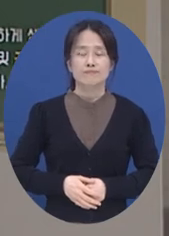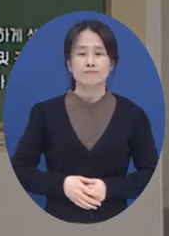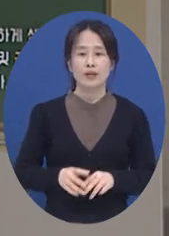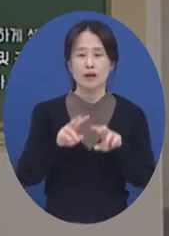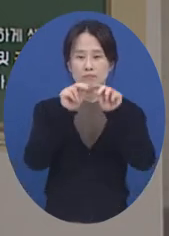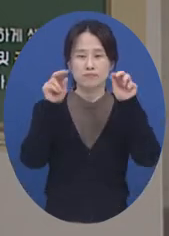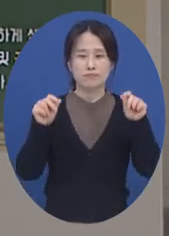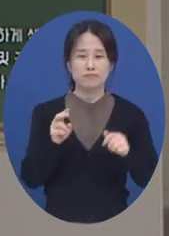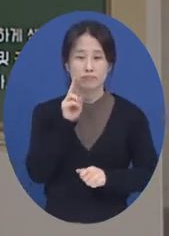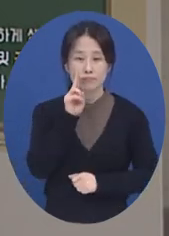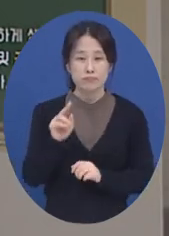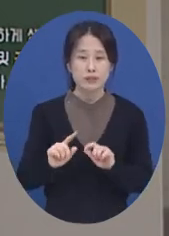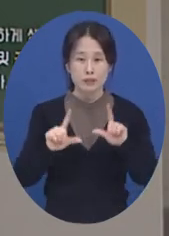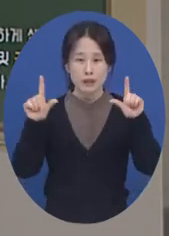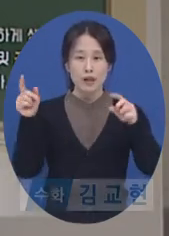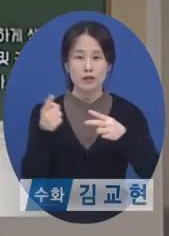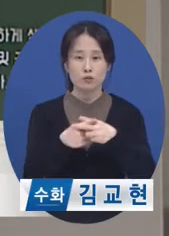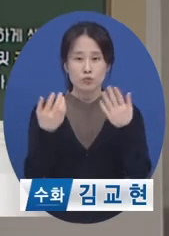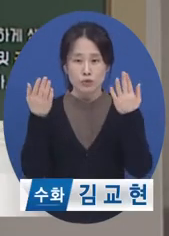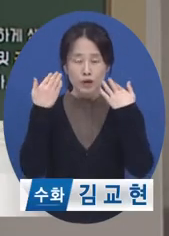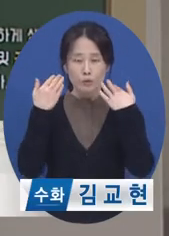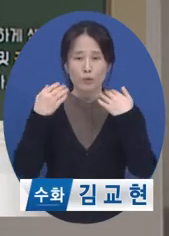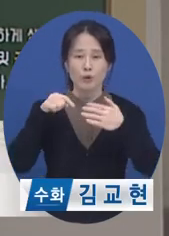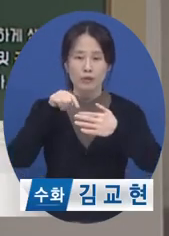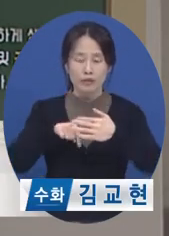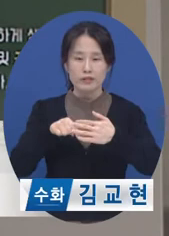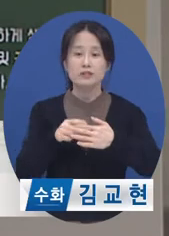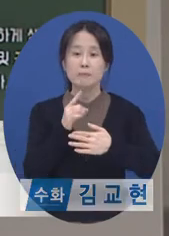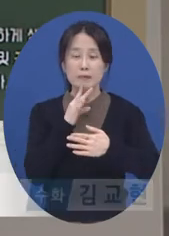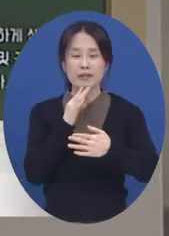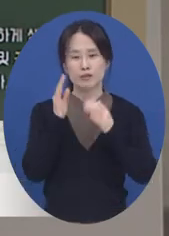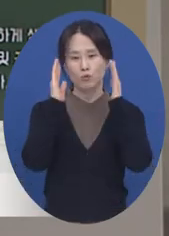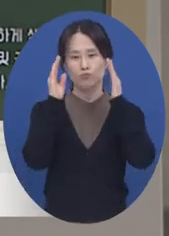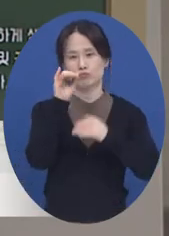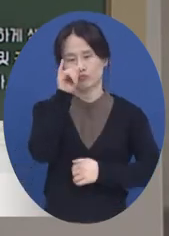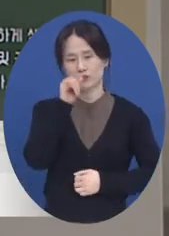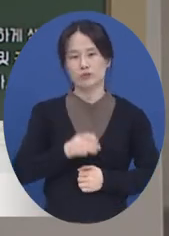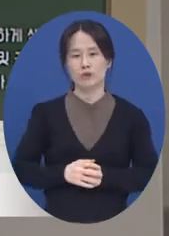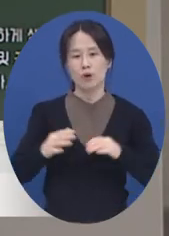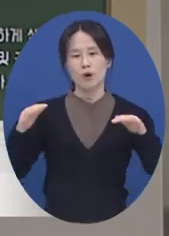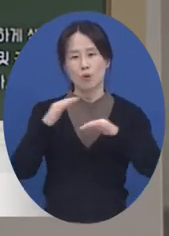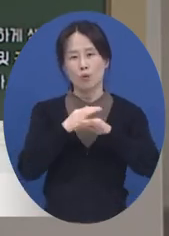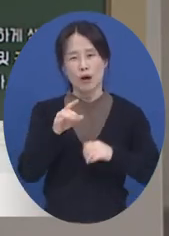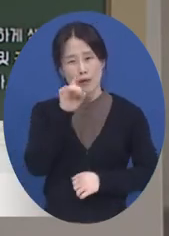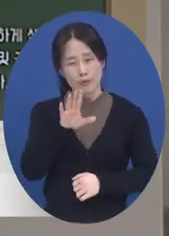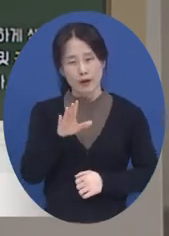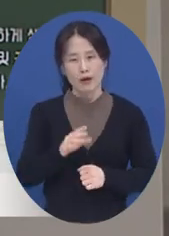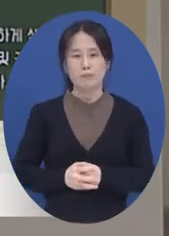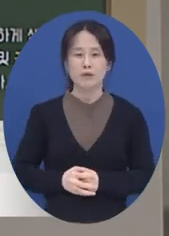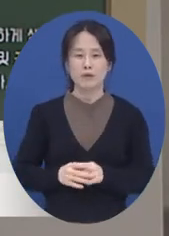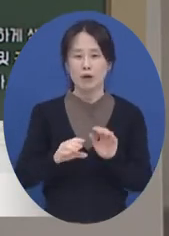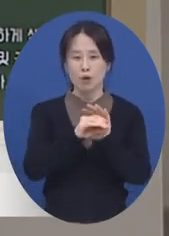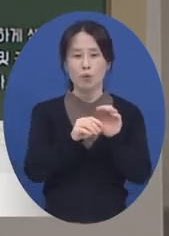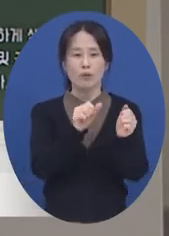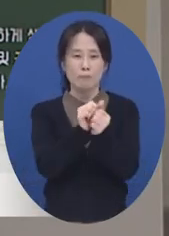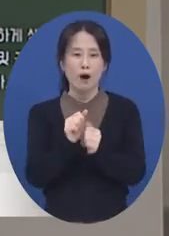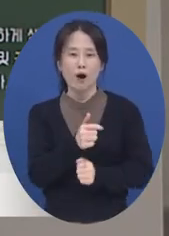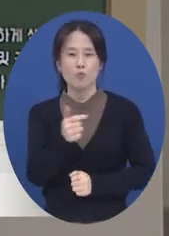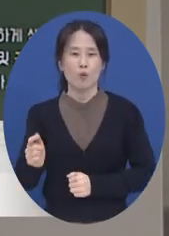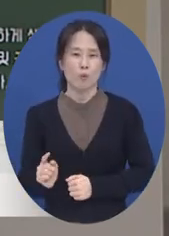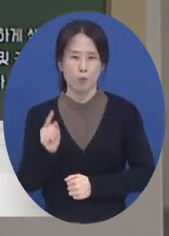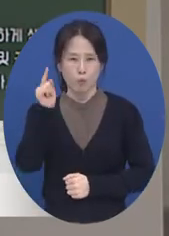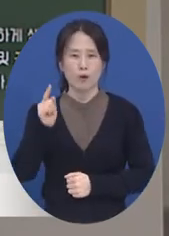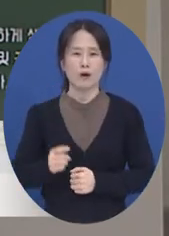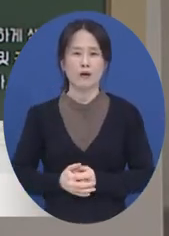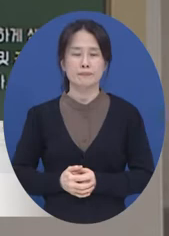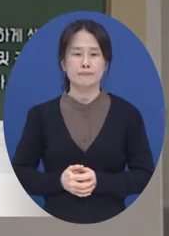미세먼지가 심한 날에는 초등학교에서는 실내 수업 위주로 하게 되죠. 환기가 제대로 되지 않으면 코로나 감염 위험이 높아질 수